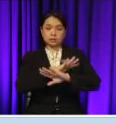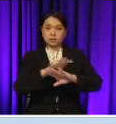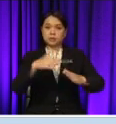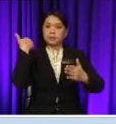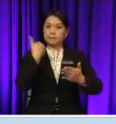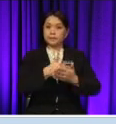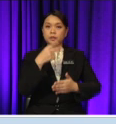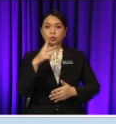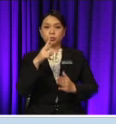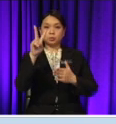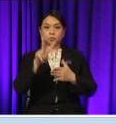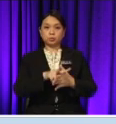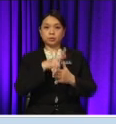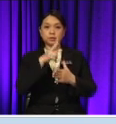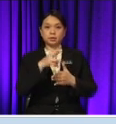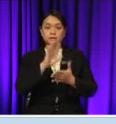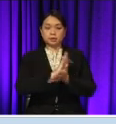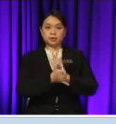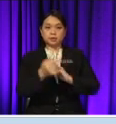Jadi kita